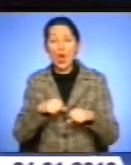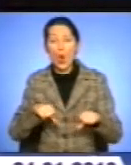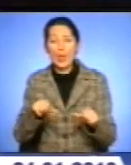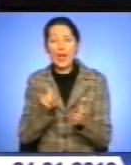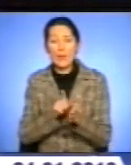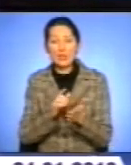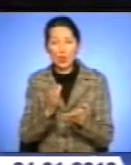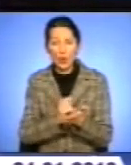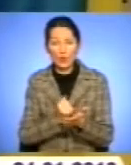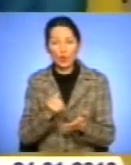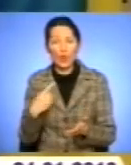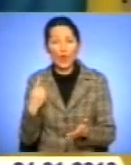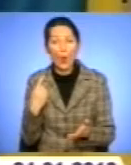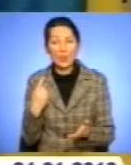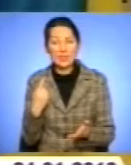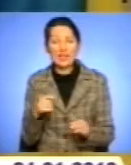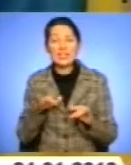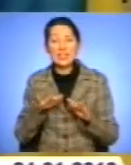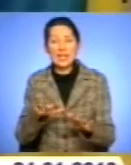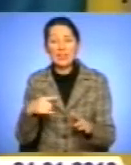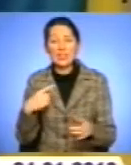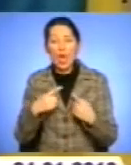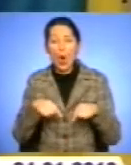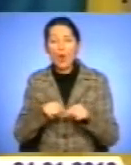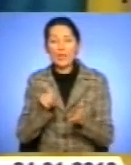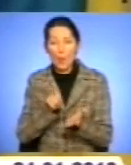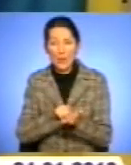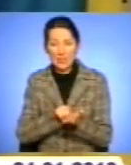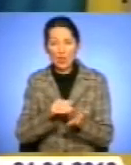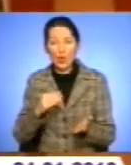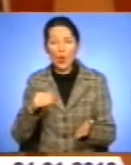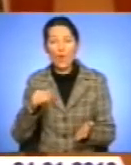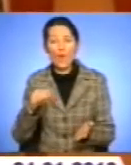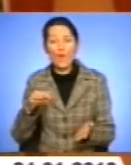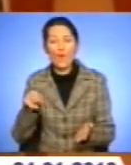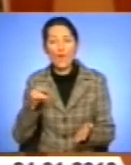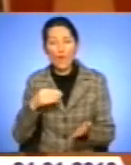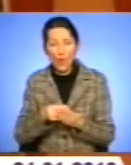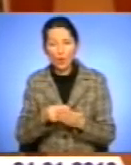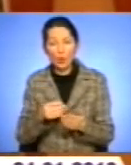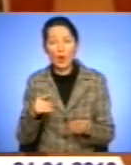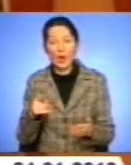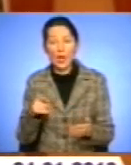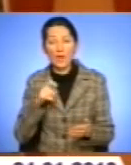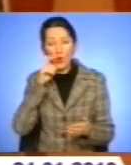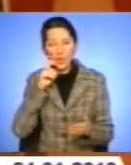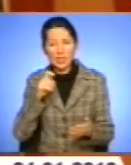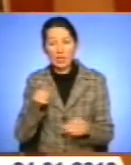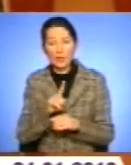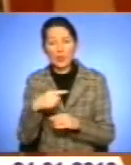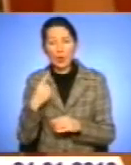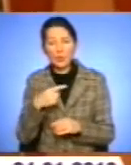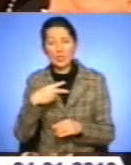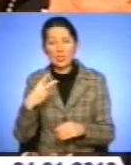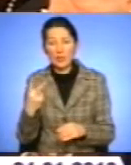16,9%. Самозабезпечення власними доходами пенсійного фонду на виплату пенсій майже на 4,5%. Про це сьогодні